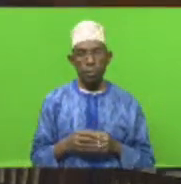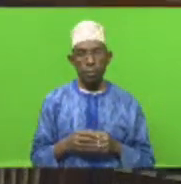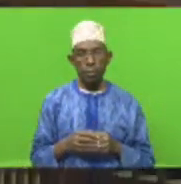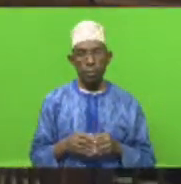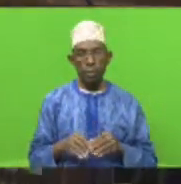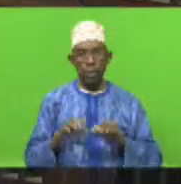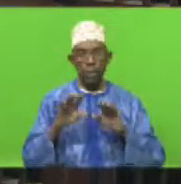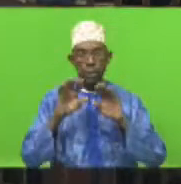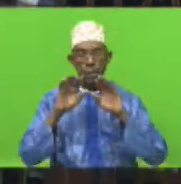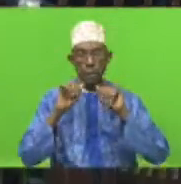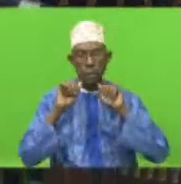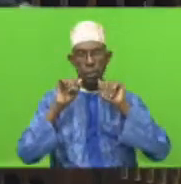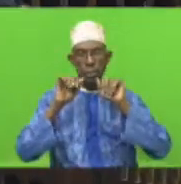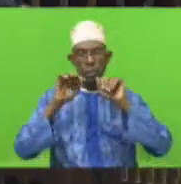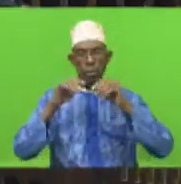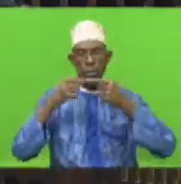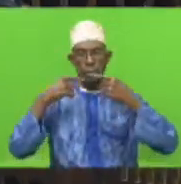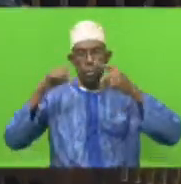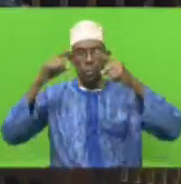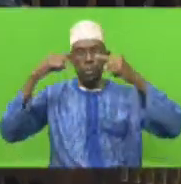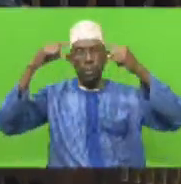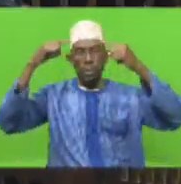حي على الفلاح